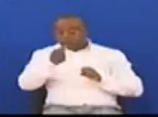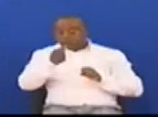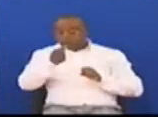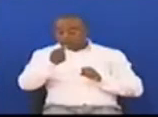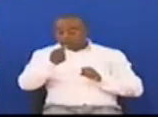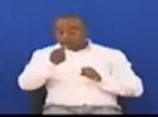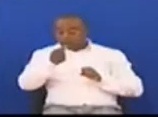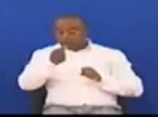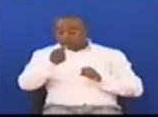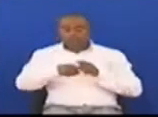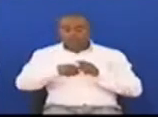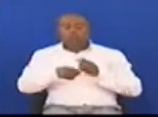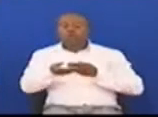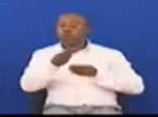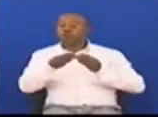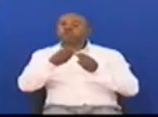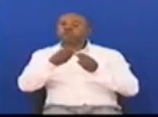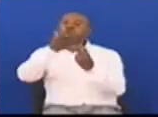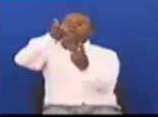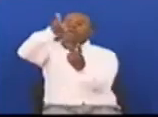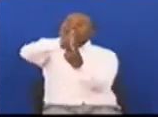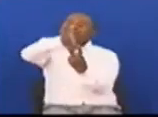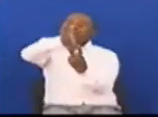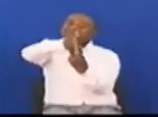taifa la uchumi wa kati.